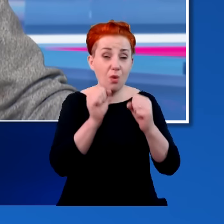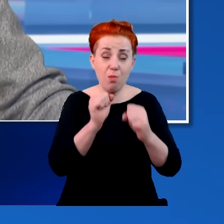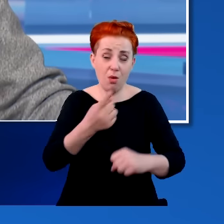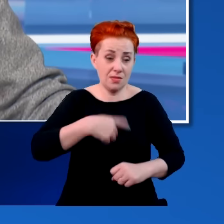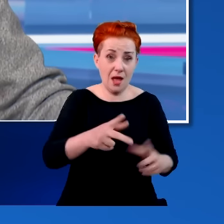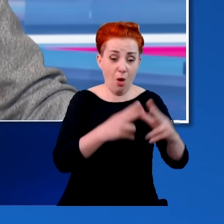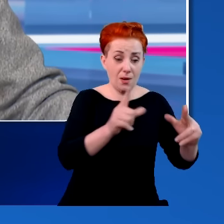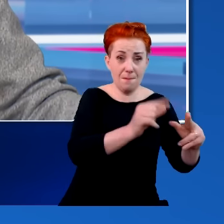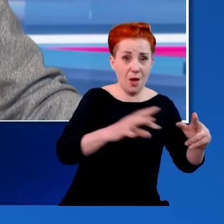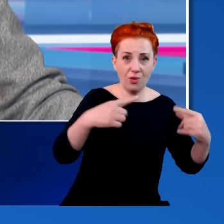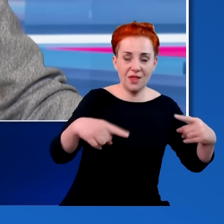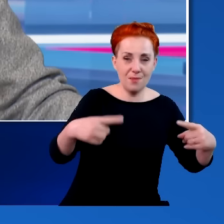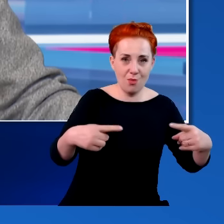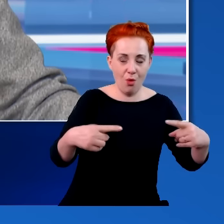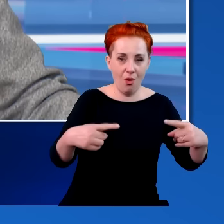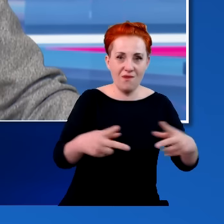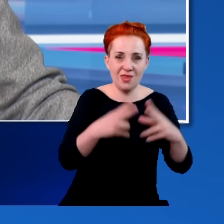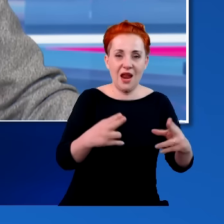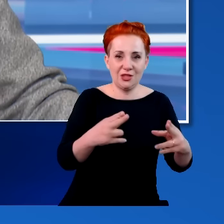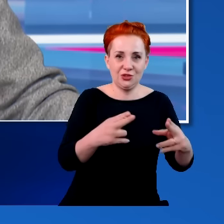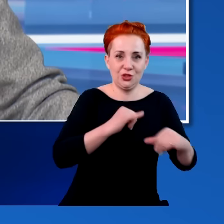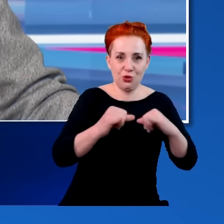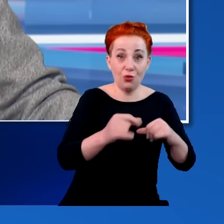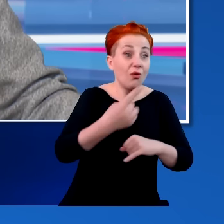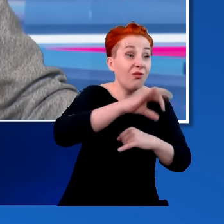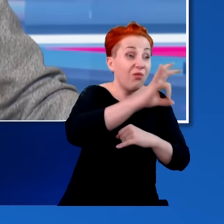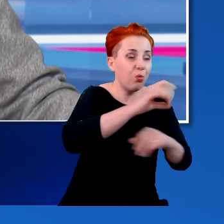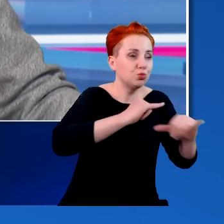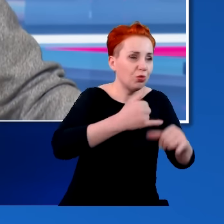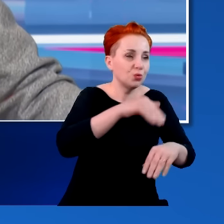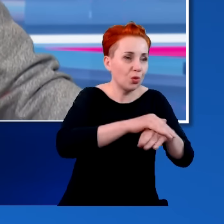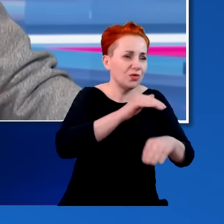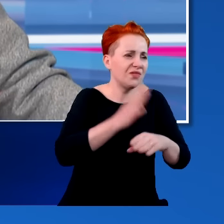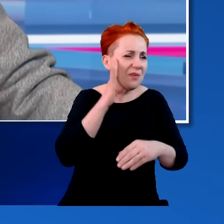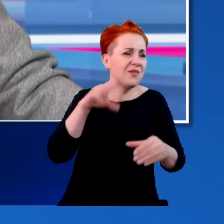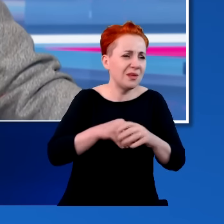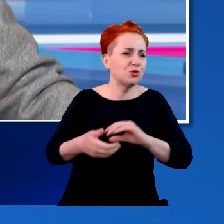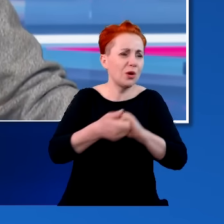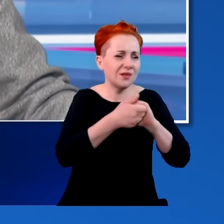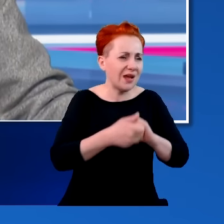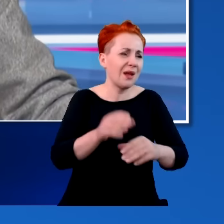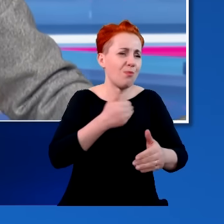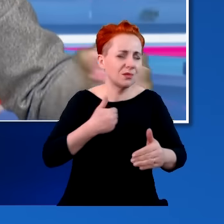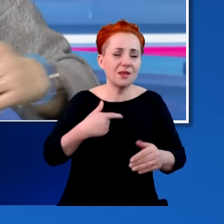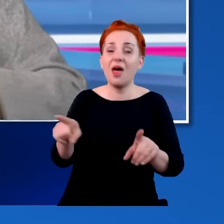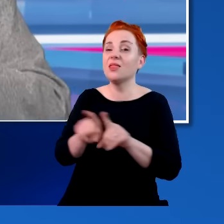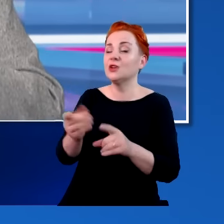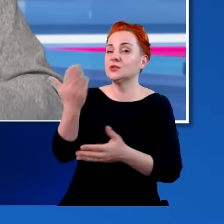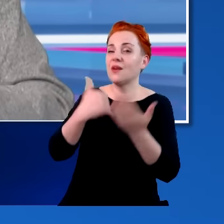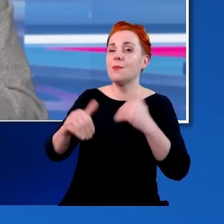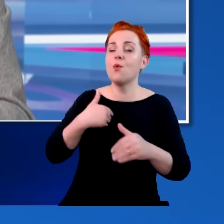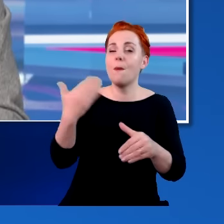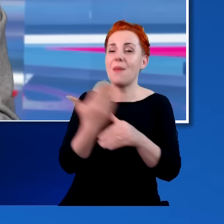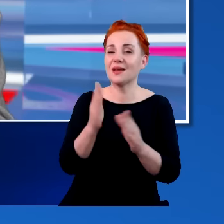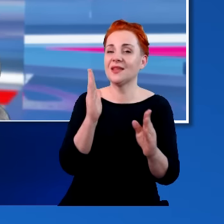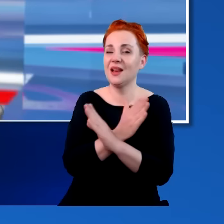Cały Zielony Ład się pojawił za waszych rządów. To wyście się na to wszystko zgodzili. Znaczy ja wiem, że tam Solidarność Polska... Znaczy kiedyś był pakiet klimatyczny, to nazwę zmieniło i w